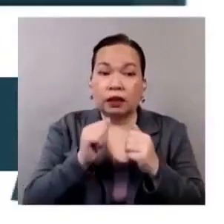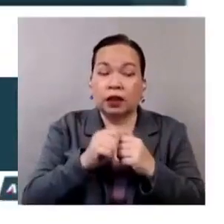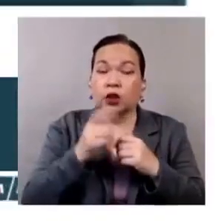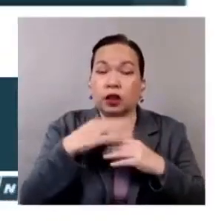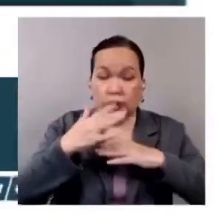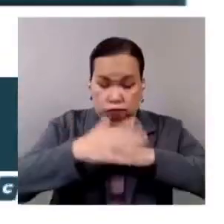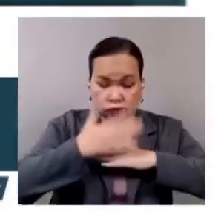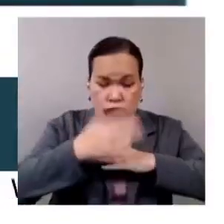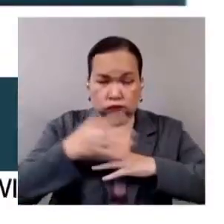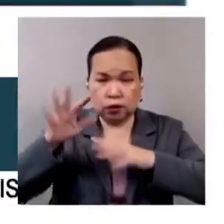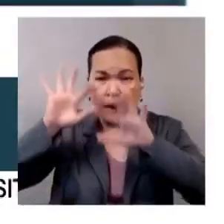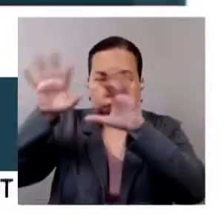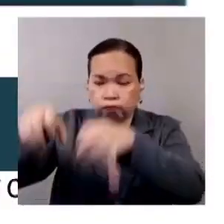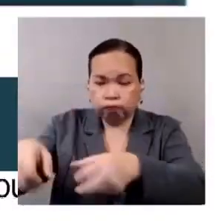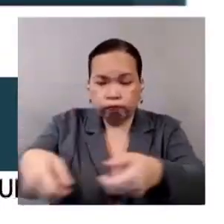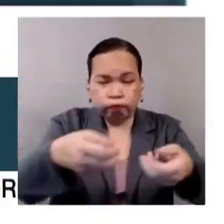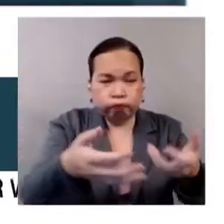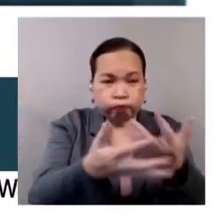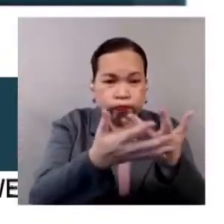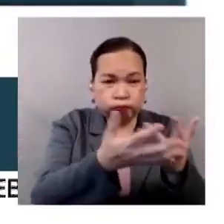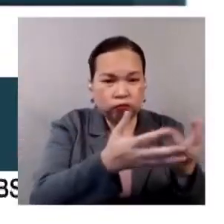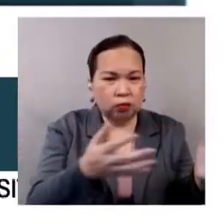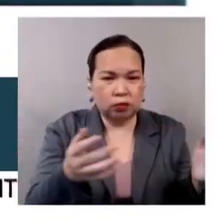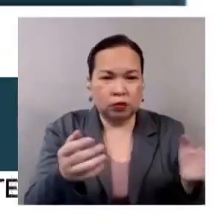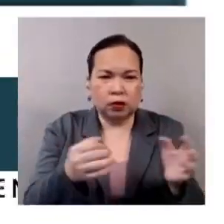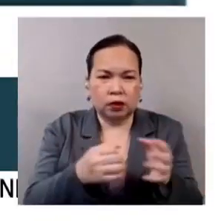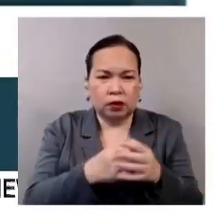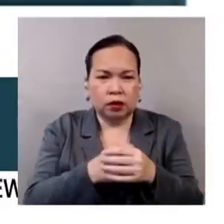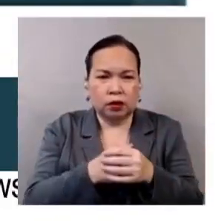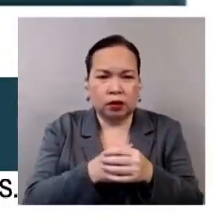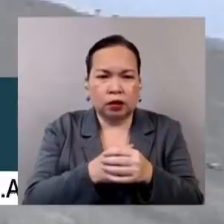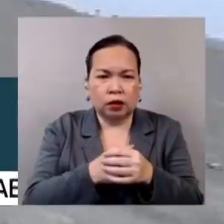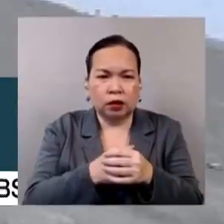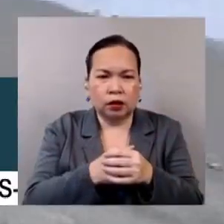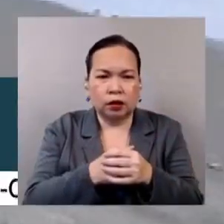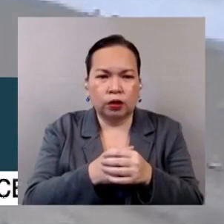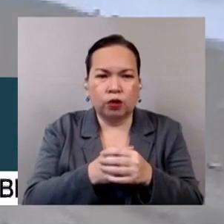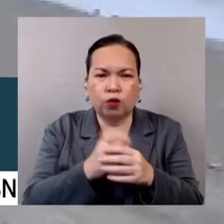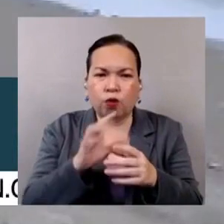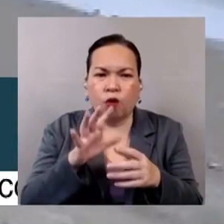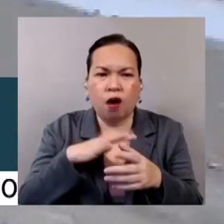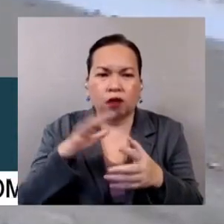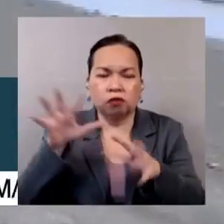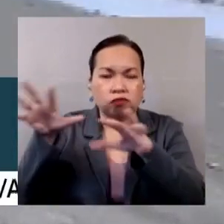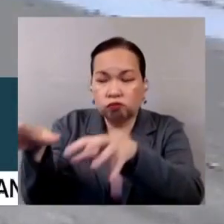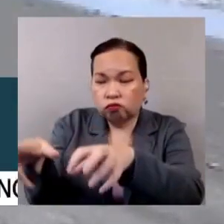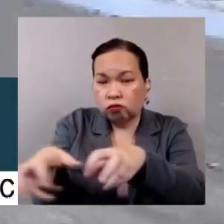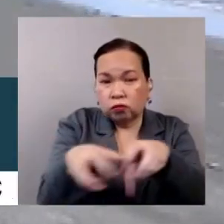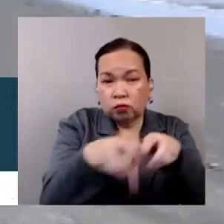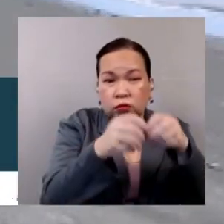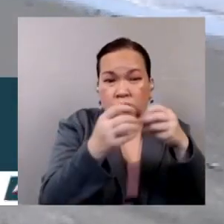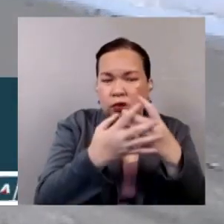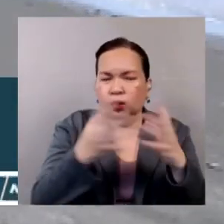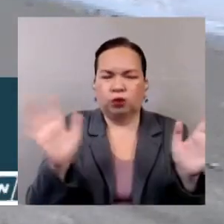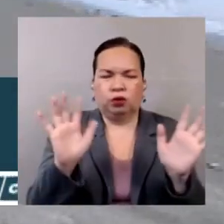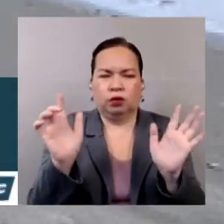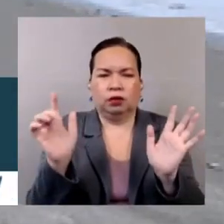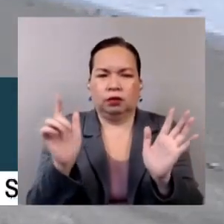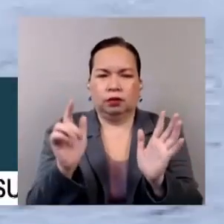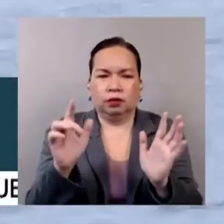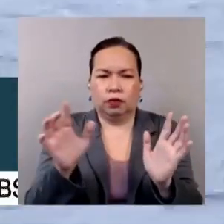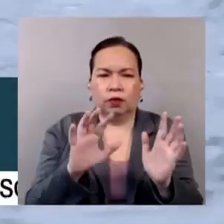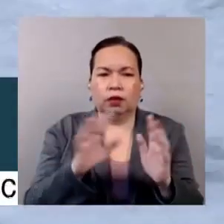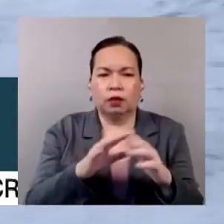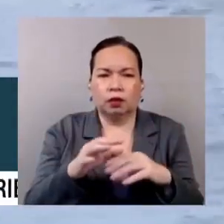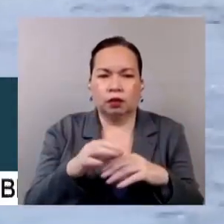pwede? Offshore po, pwede naman. Huwag lang dito yung hila-hila yung pinapayagan. Kasi malapit sa